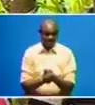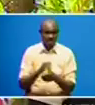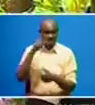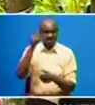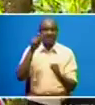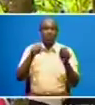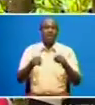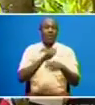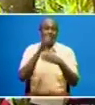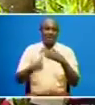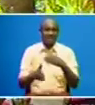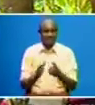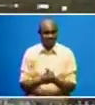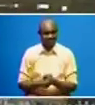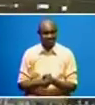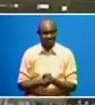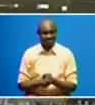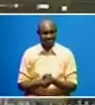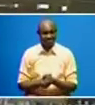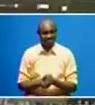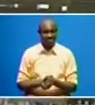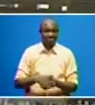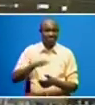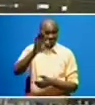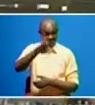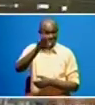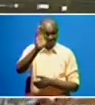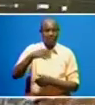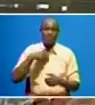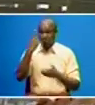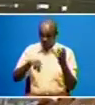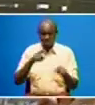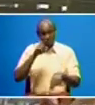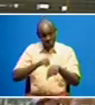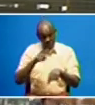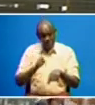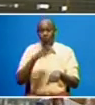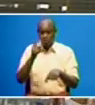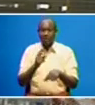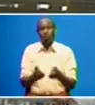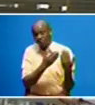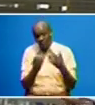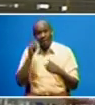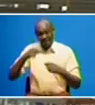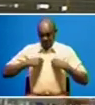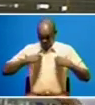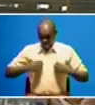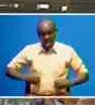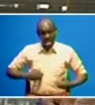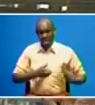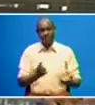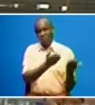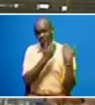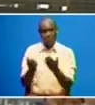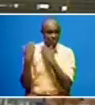kitchen leo weekendi. Mtazamaji, waswahili wanasema maji ukiyavulia nguo lazima ama sharti